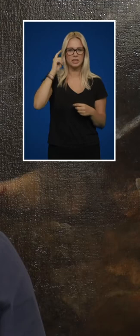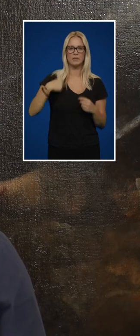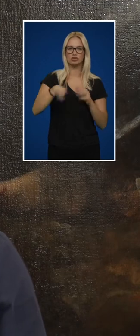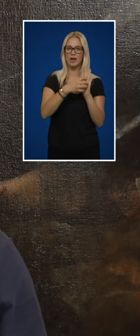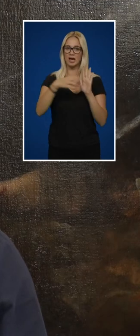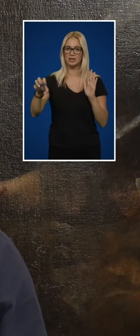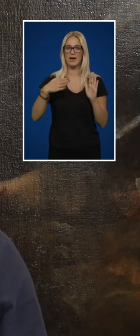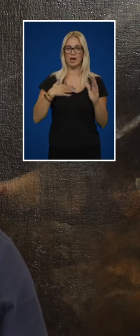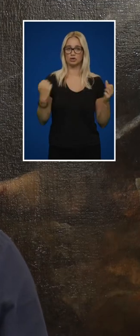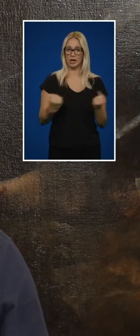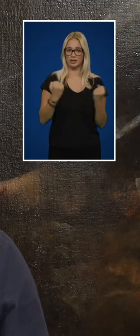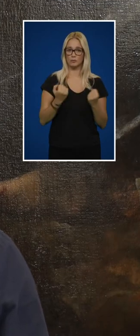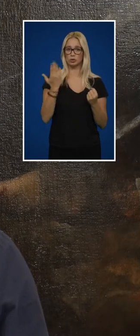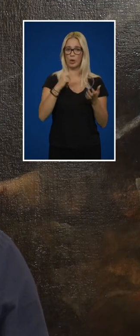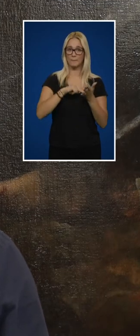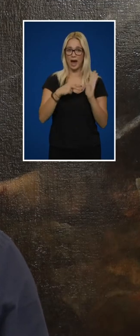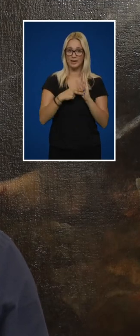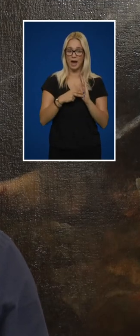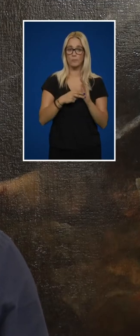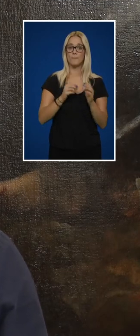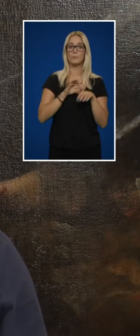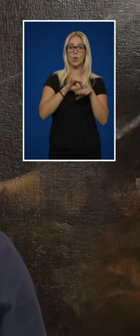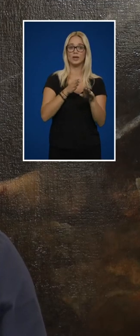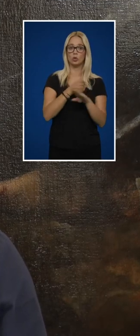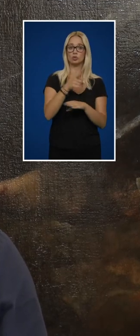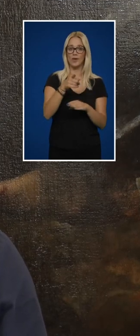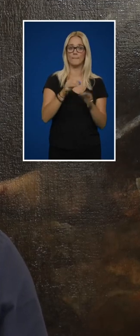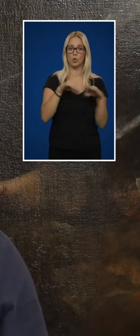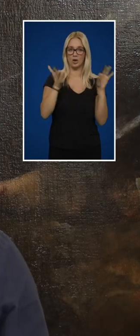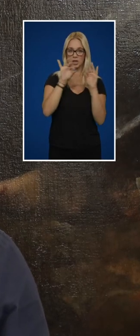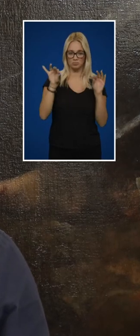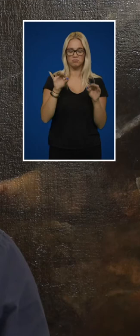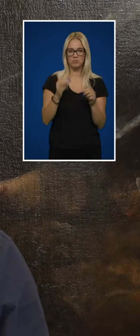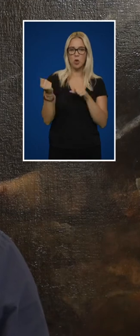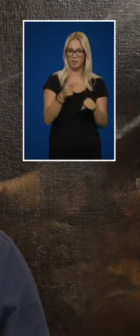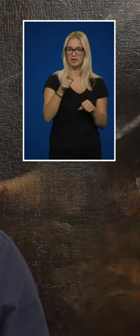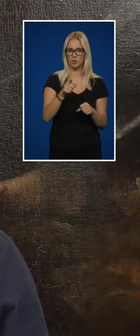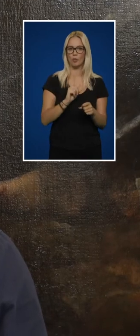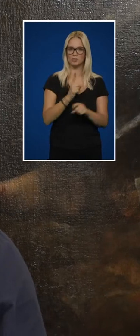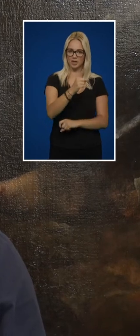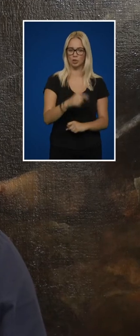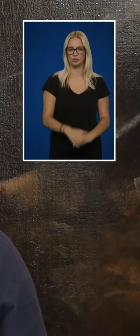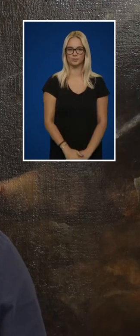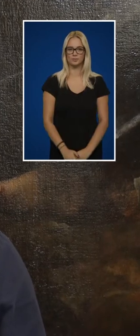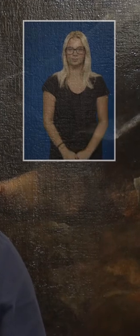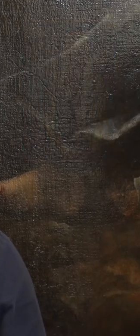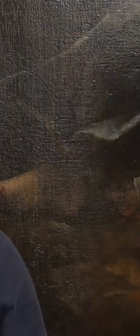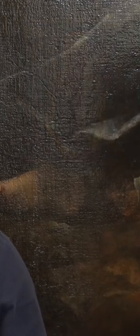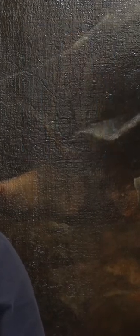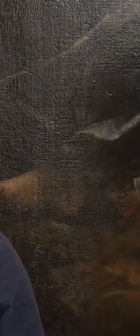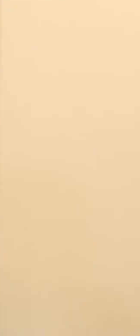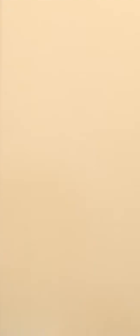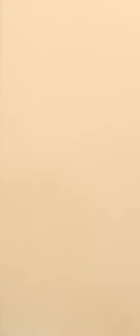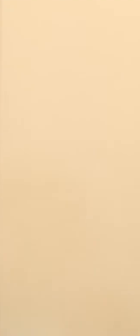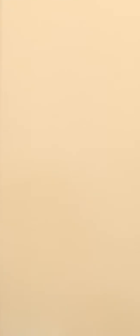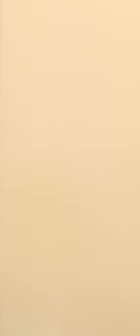održivog gospodarenja otpadom. I zapravo mislim da će nastavak naših aktivnosti koje planiramo provesti kroz ovaj projekt doprinijeti tom